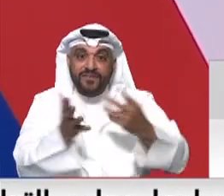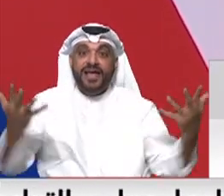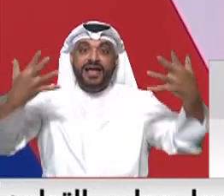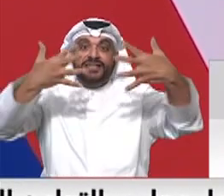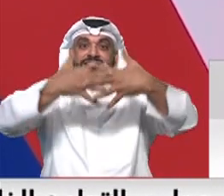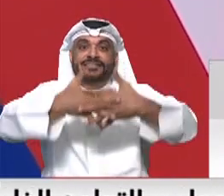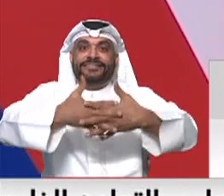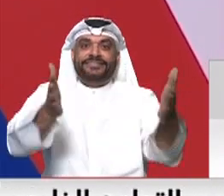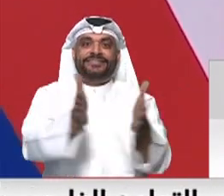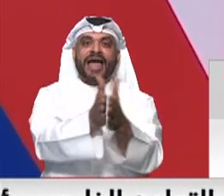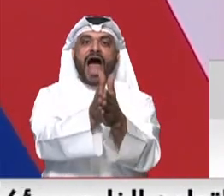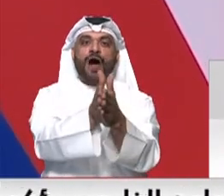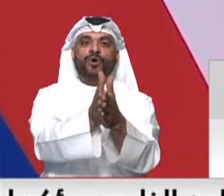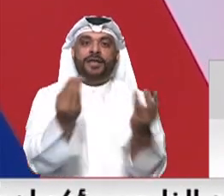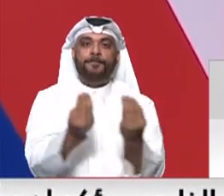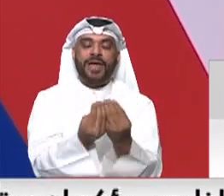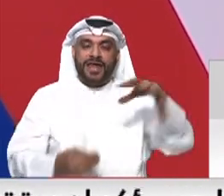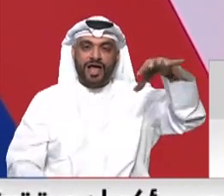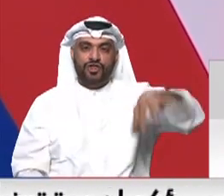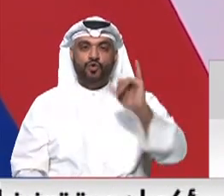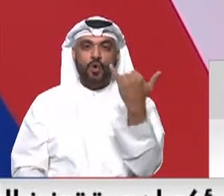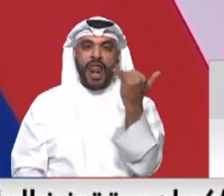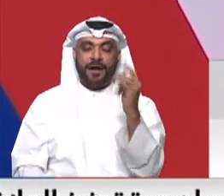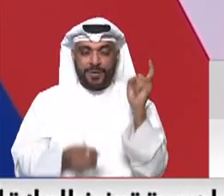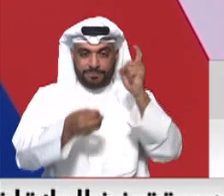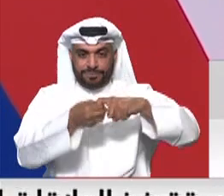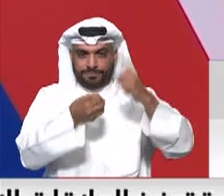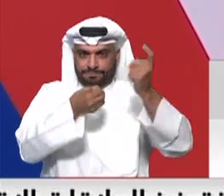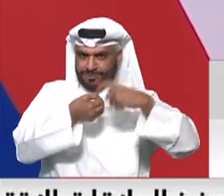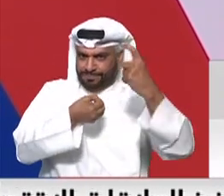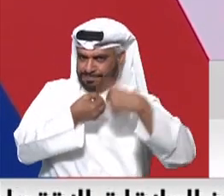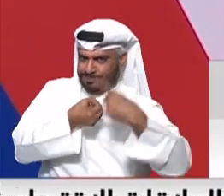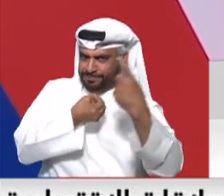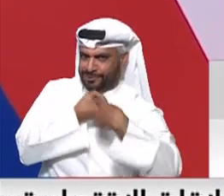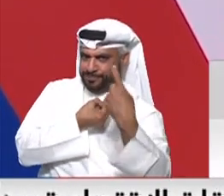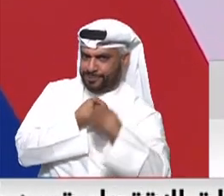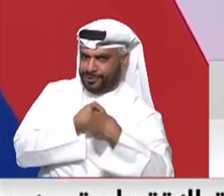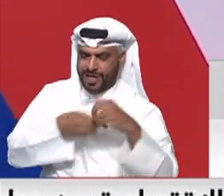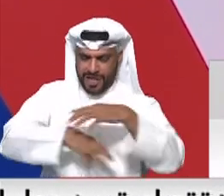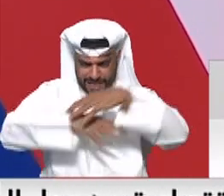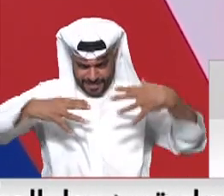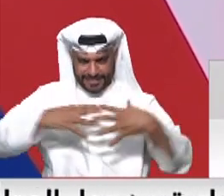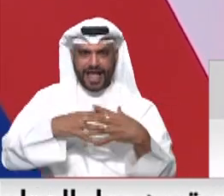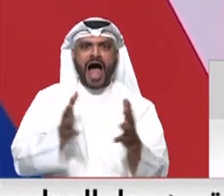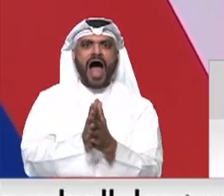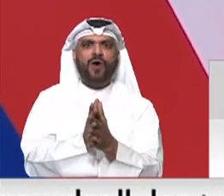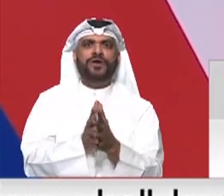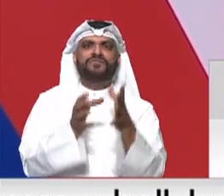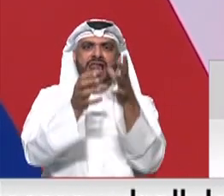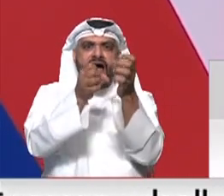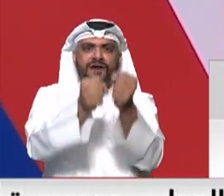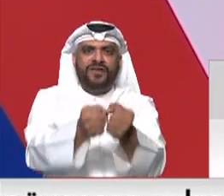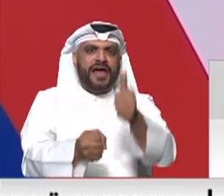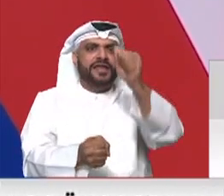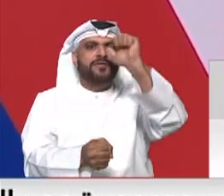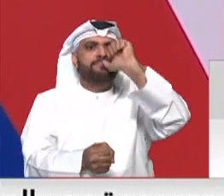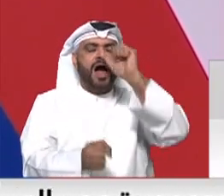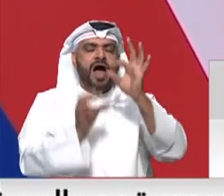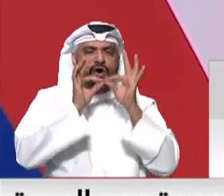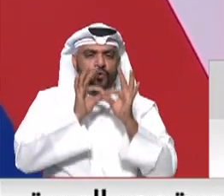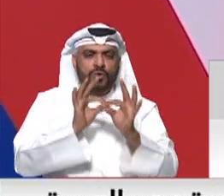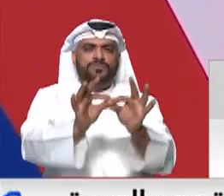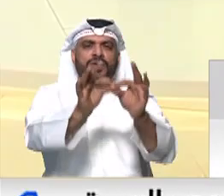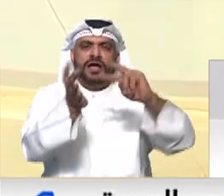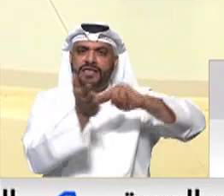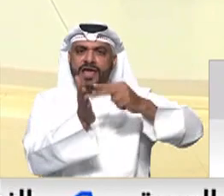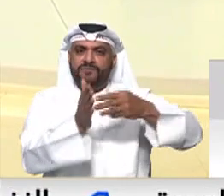العربية لزيادة أو زيادة التعاون في الأمن المائي واستراتيجية الأمن